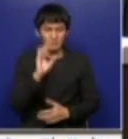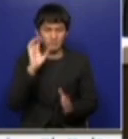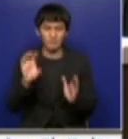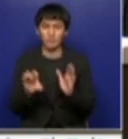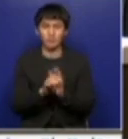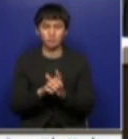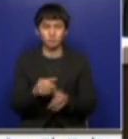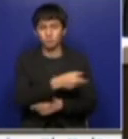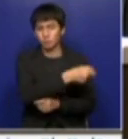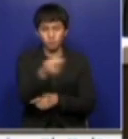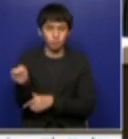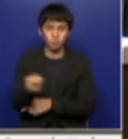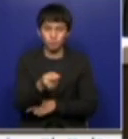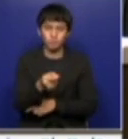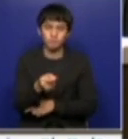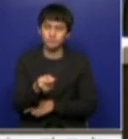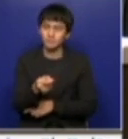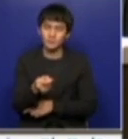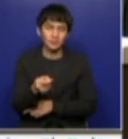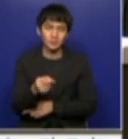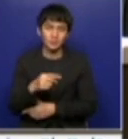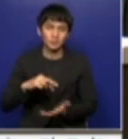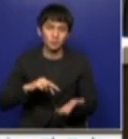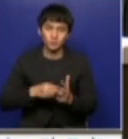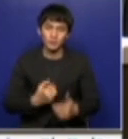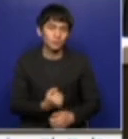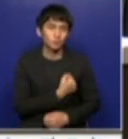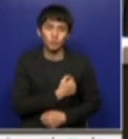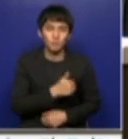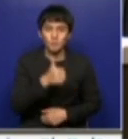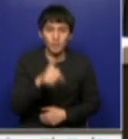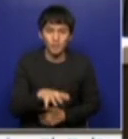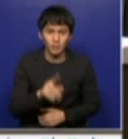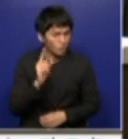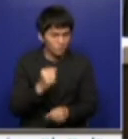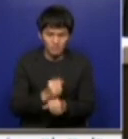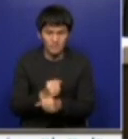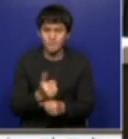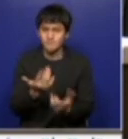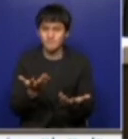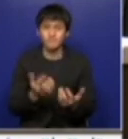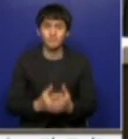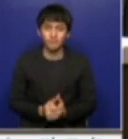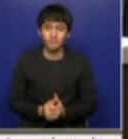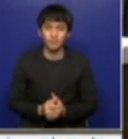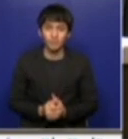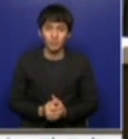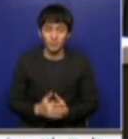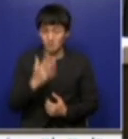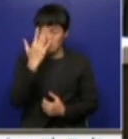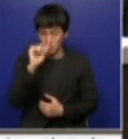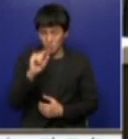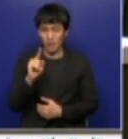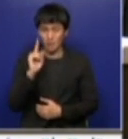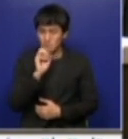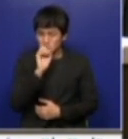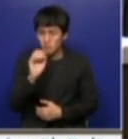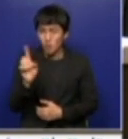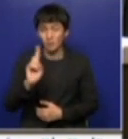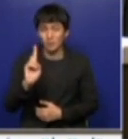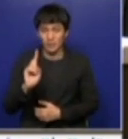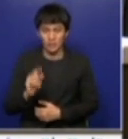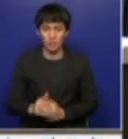16นั่นแหละคือตัวที่บอกทนไม่ได้จะต้องทำอะไรแล้วมีเครือบอกกับคนที่